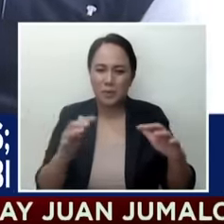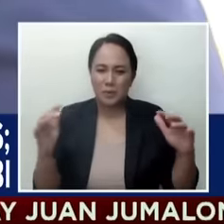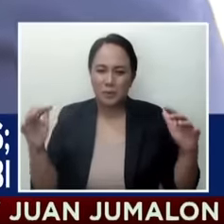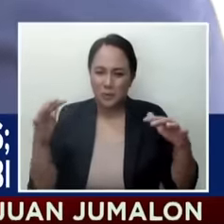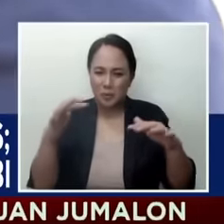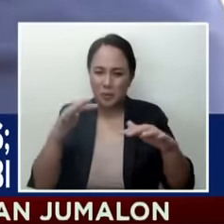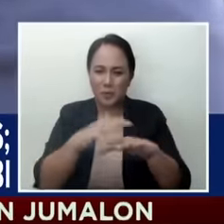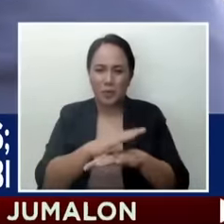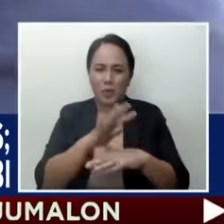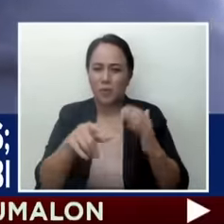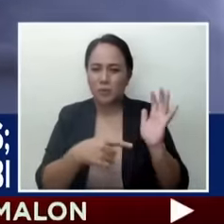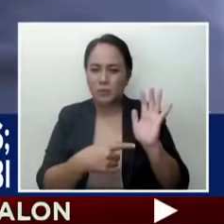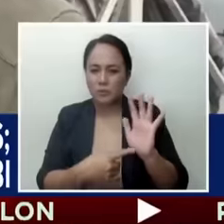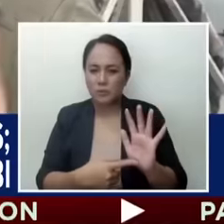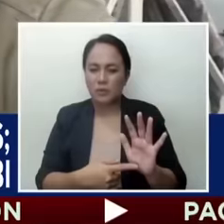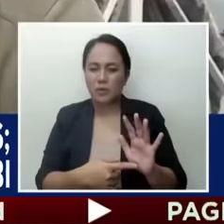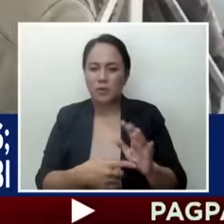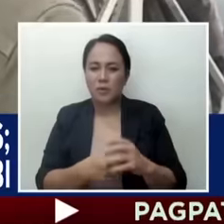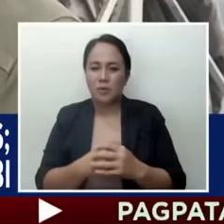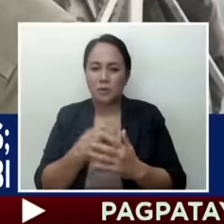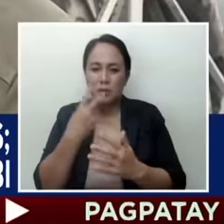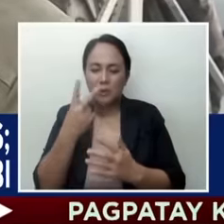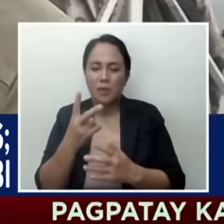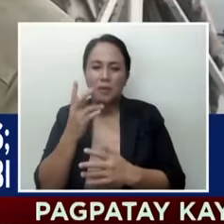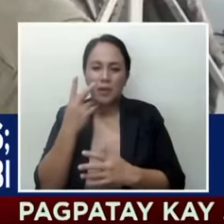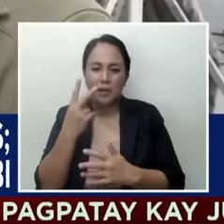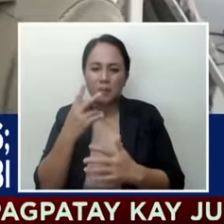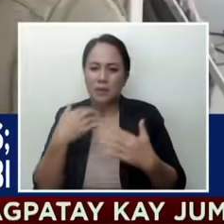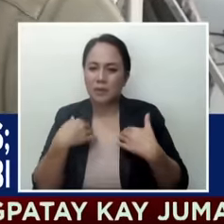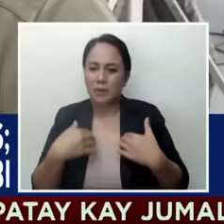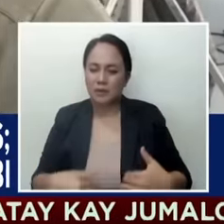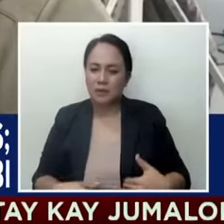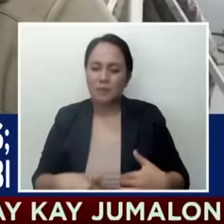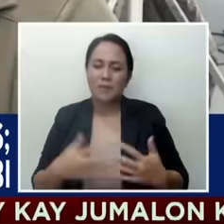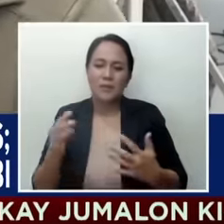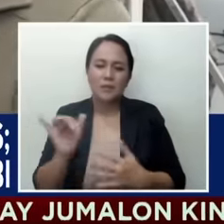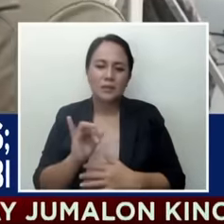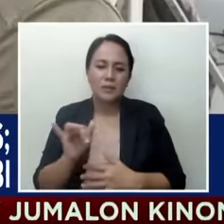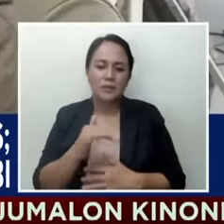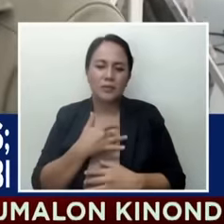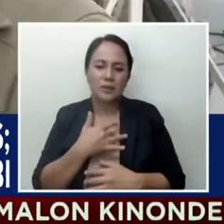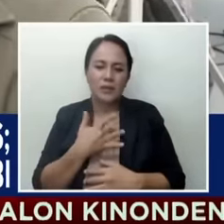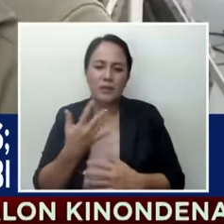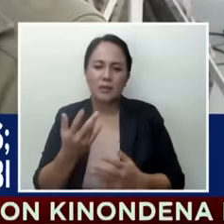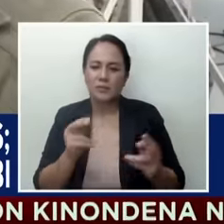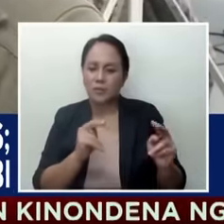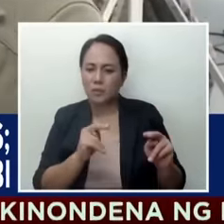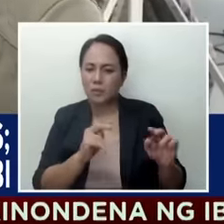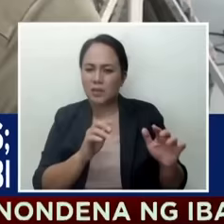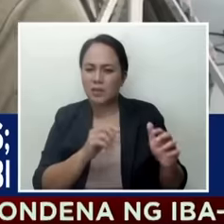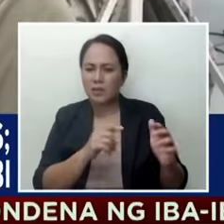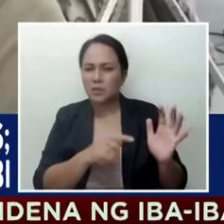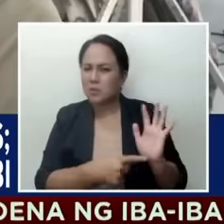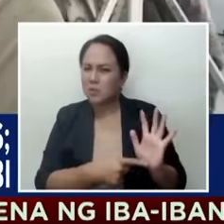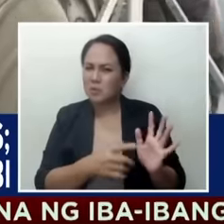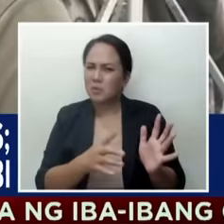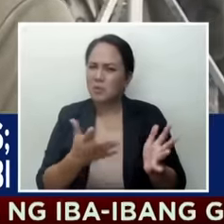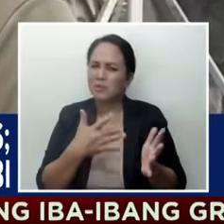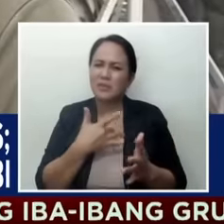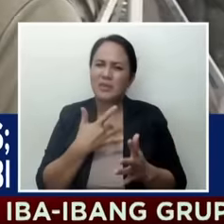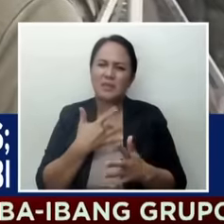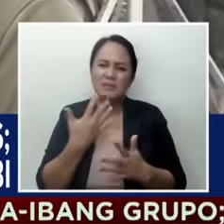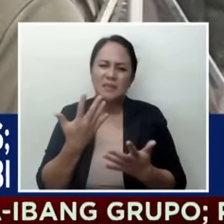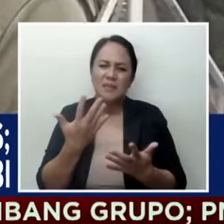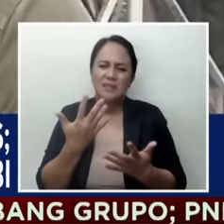ng eksena, pasabog. Nahanap na ng katawan namin. Parang bang feeling ko pag normal yung eksena, parang feeling namin, ano,